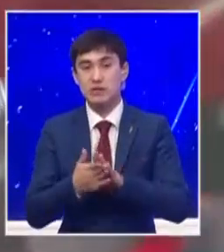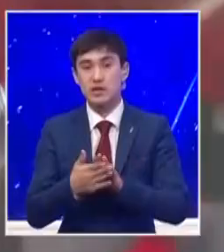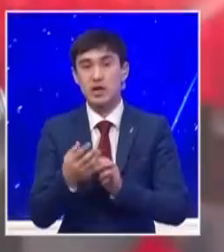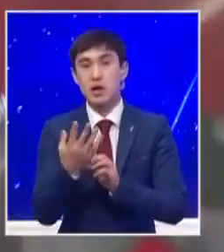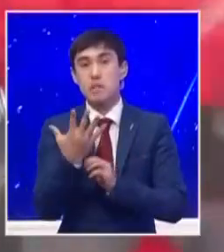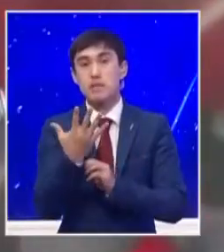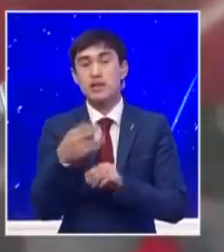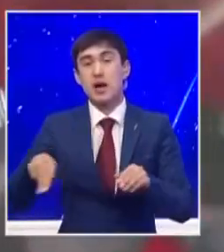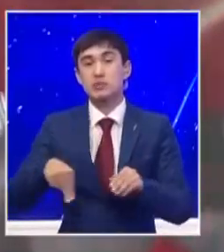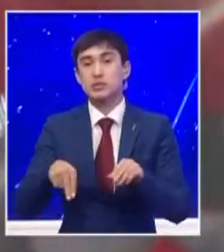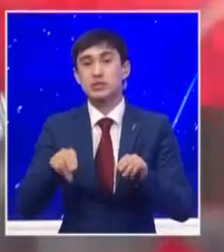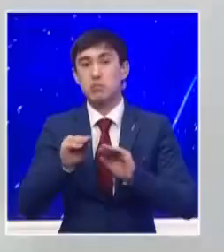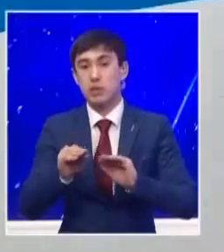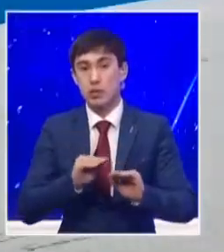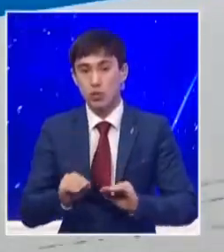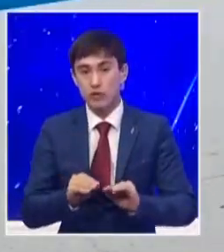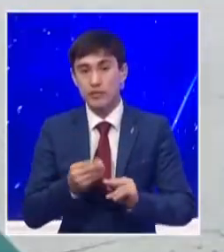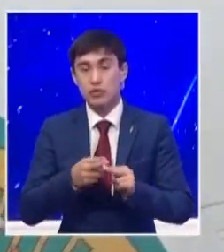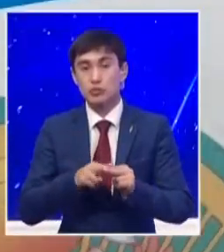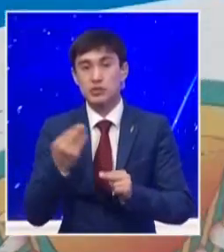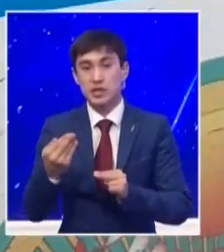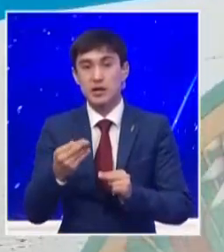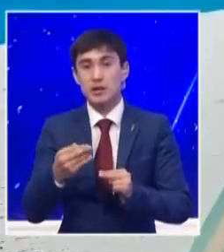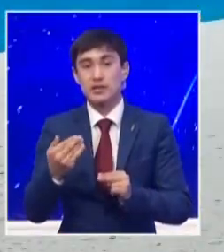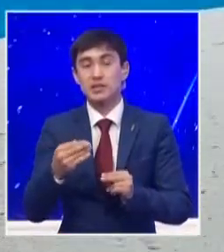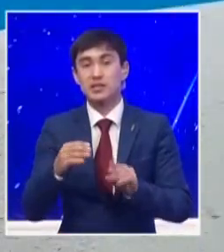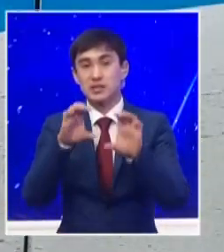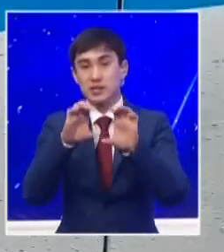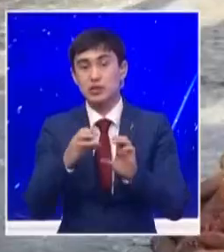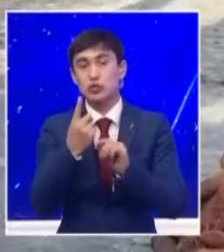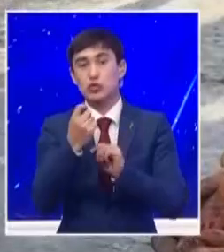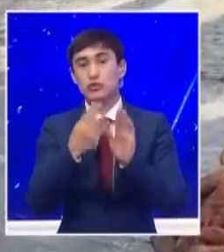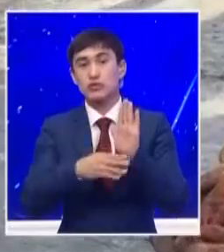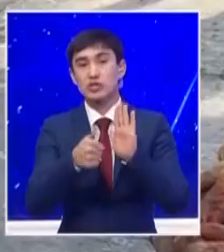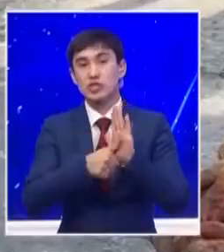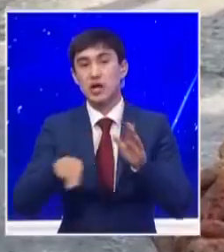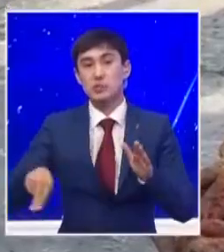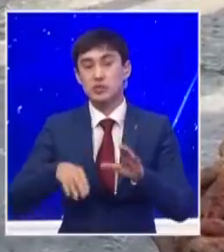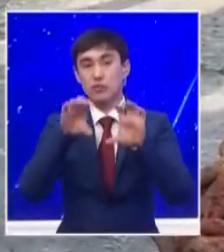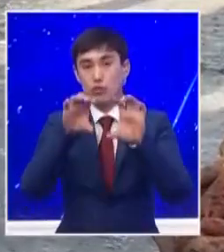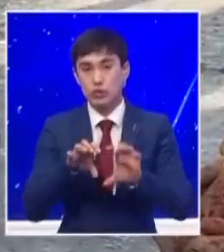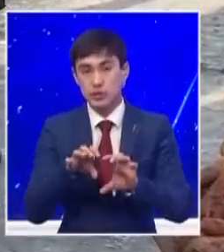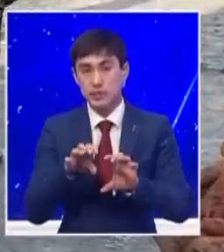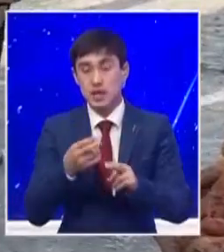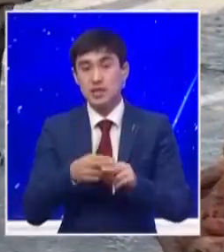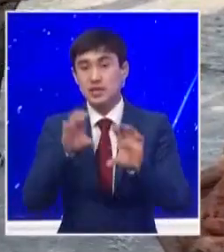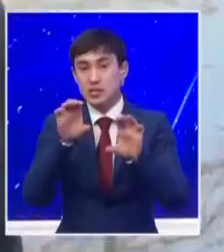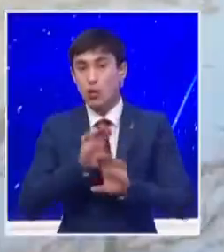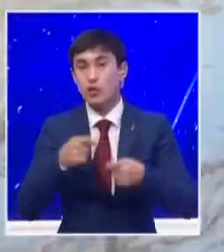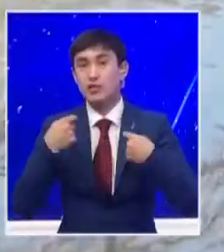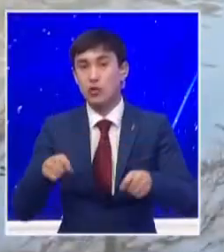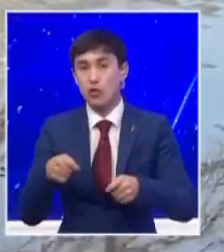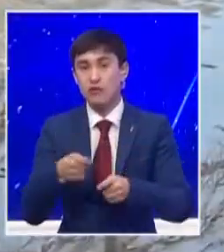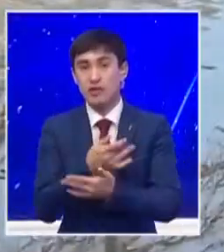порядка пяти административных протоколов в том числе На основании статьи 196 административного кодекса то есть незаконная